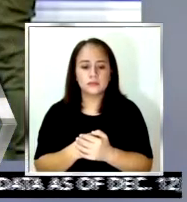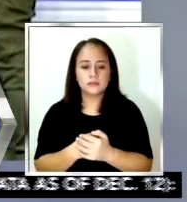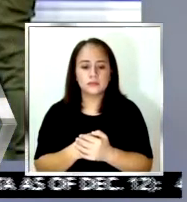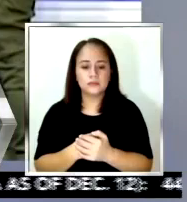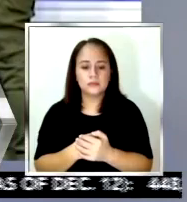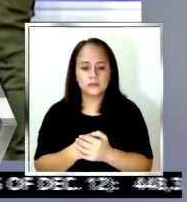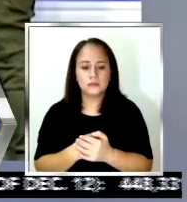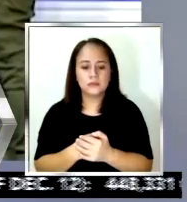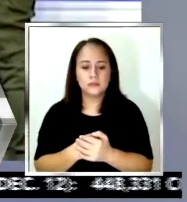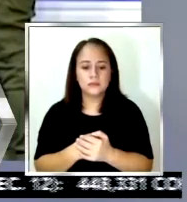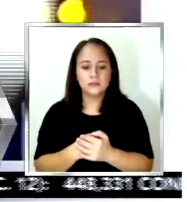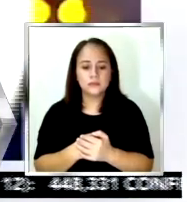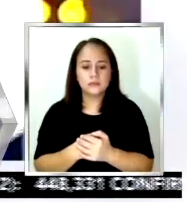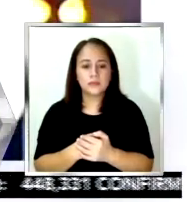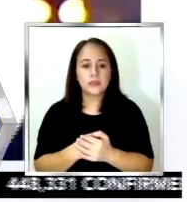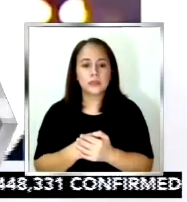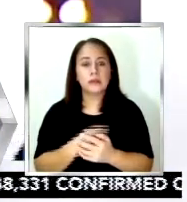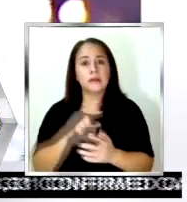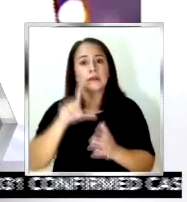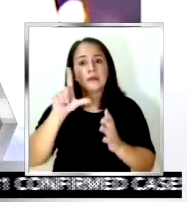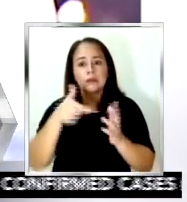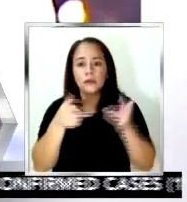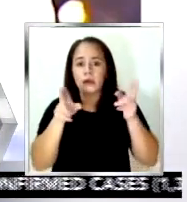ako yung...